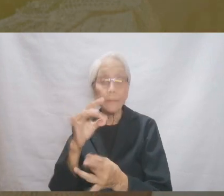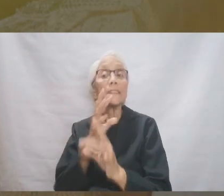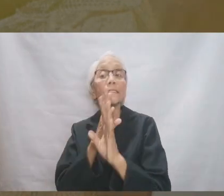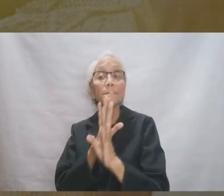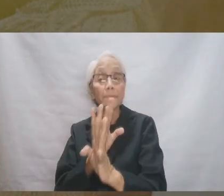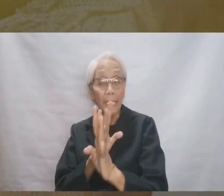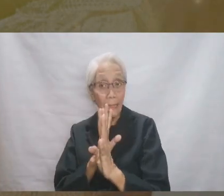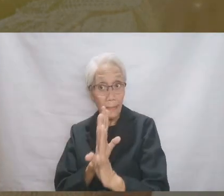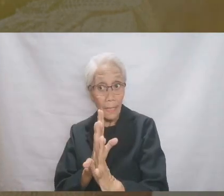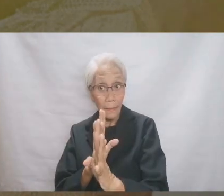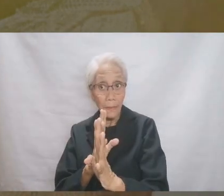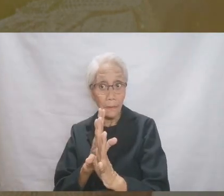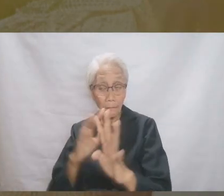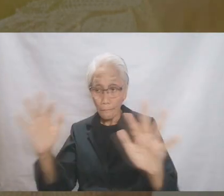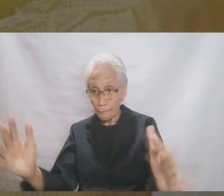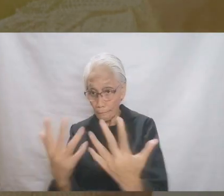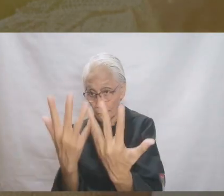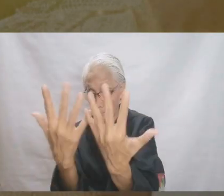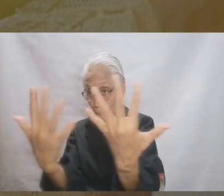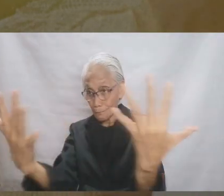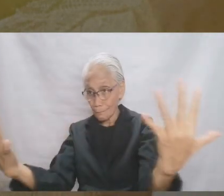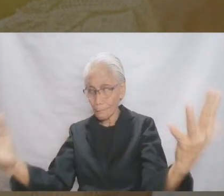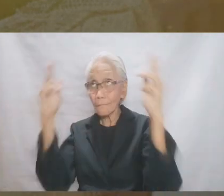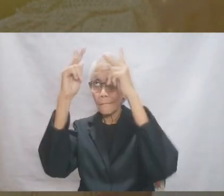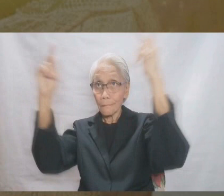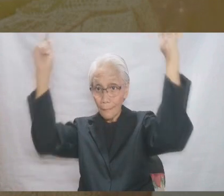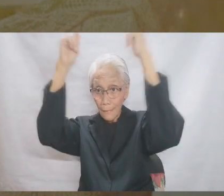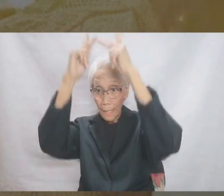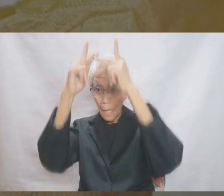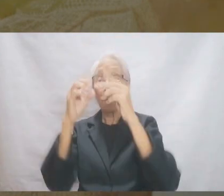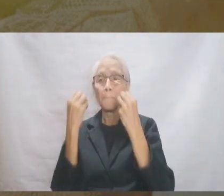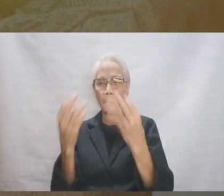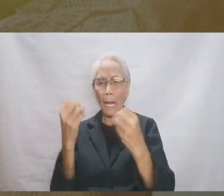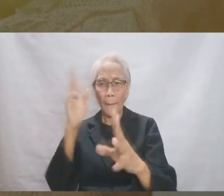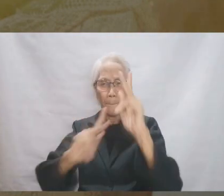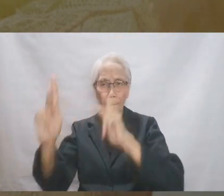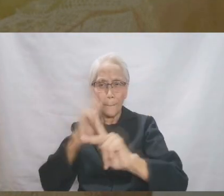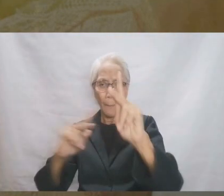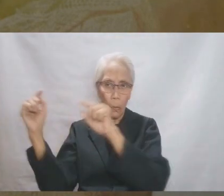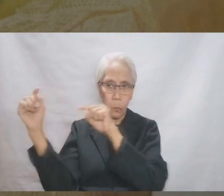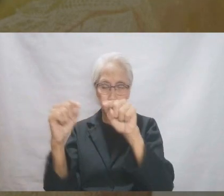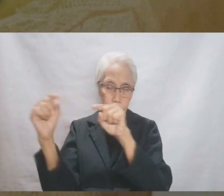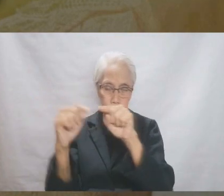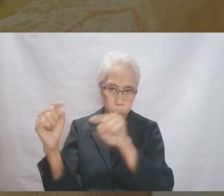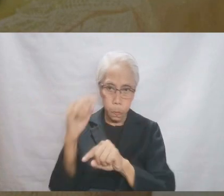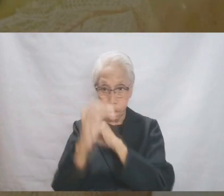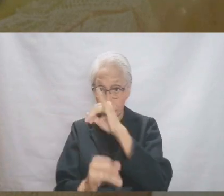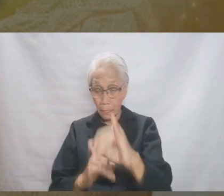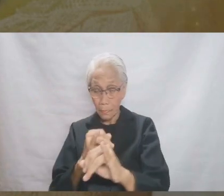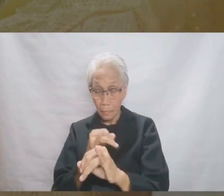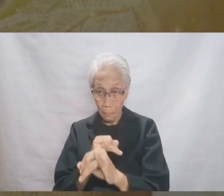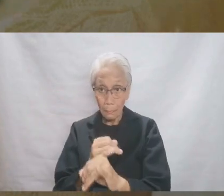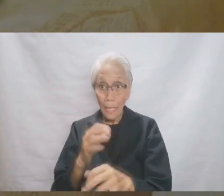Spirit to speak in tongues sa harapan ng papal audience na international ang attendance. At